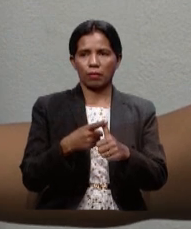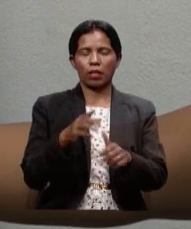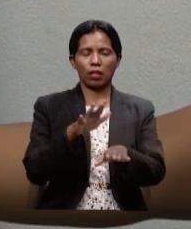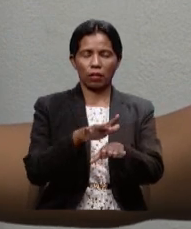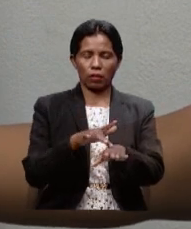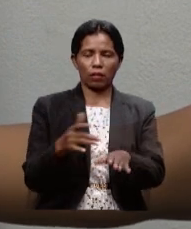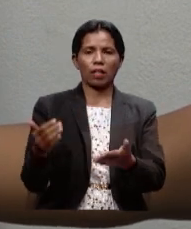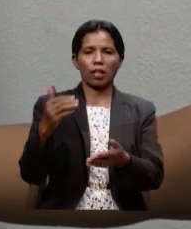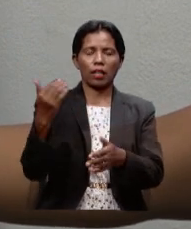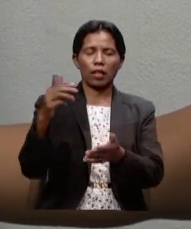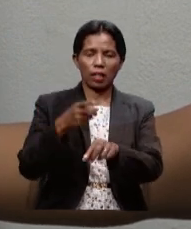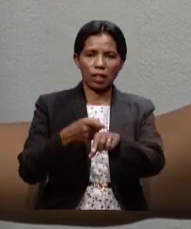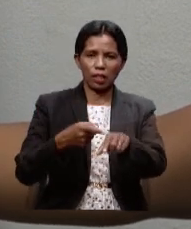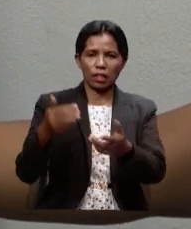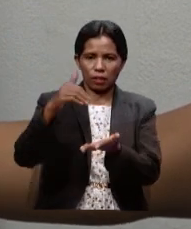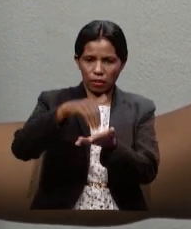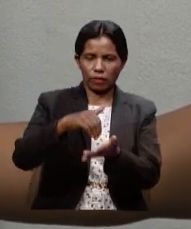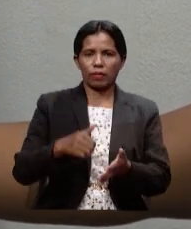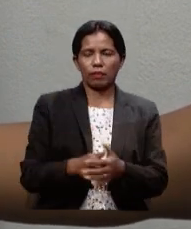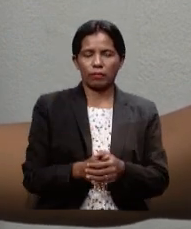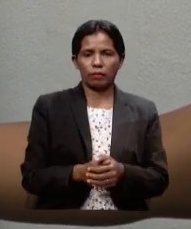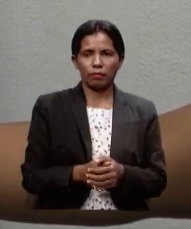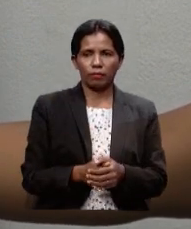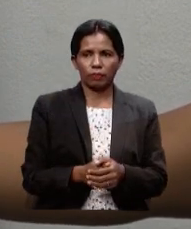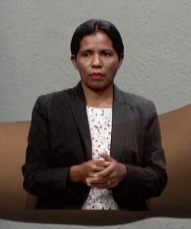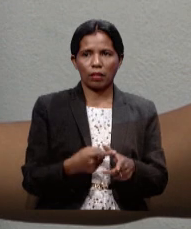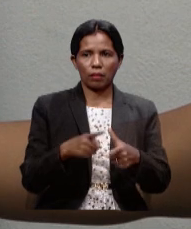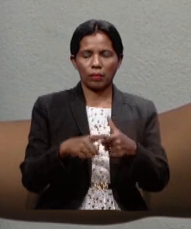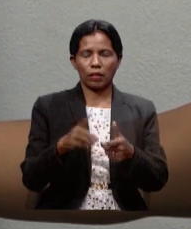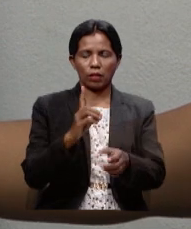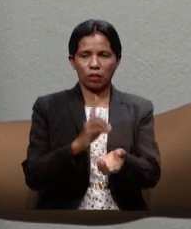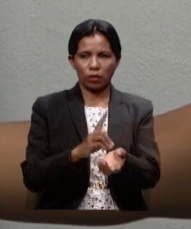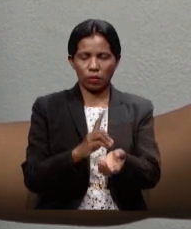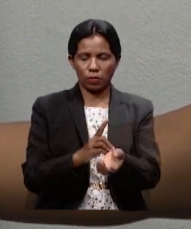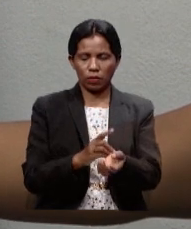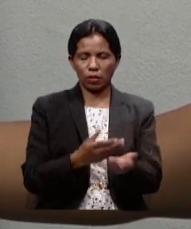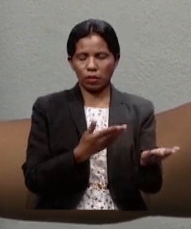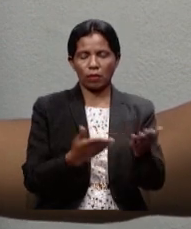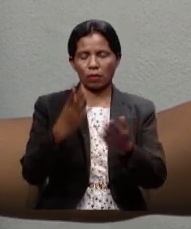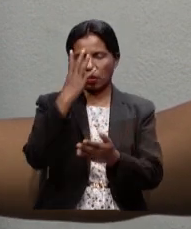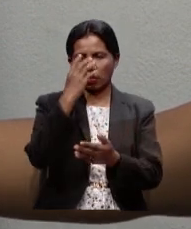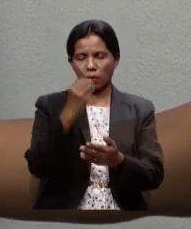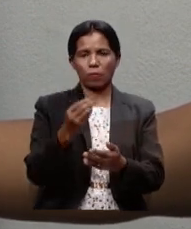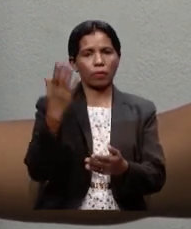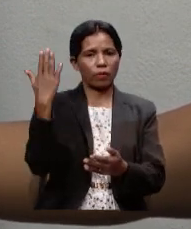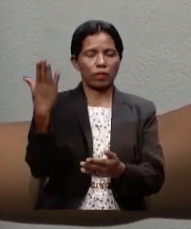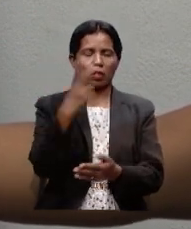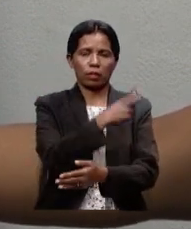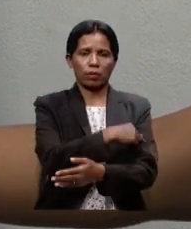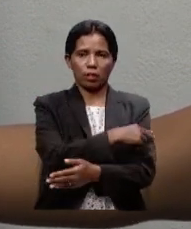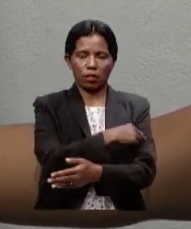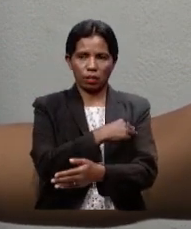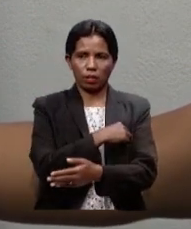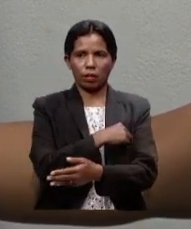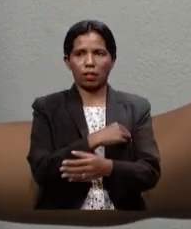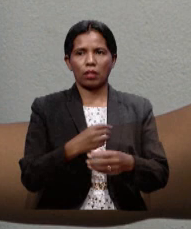fale infeksi fila fale a ne depois to ser bai sete makare no ini ini agora it bai sete na ni bele infeksi fila fale